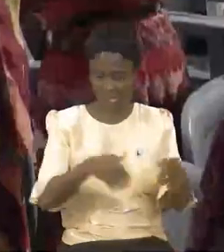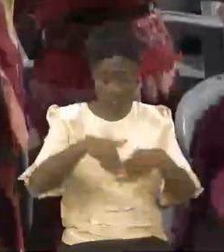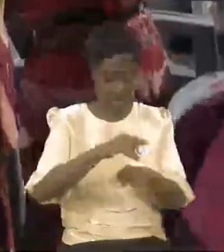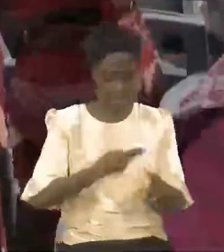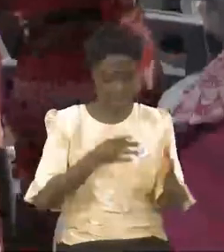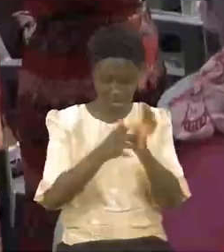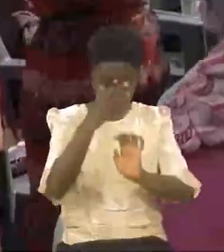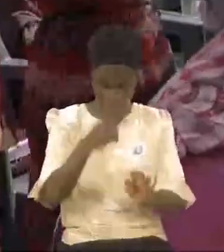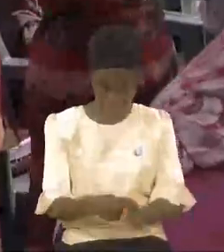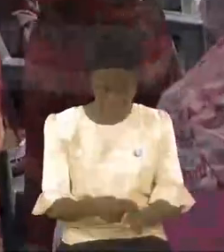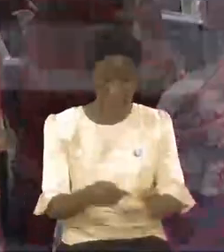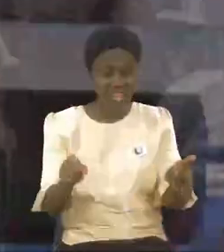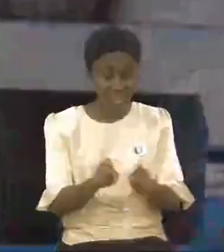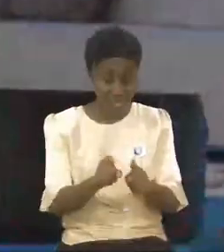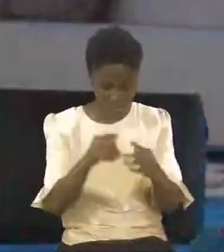sur nous.